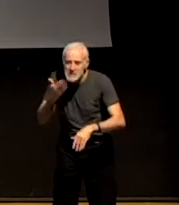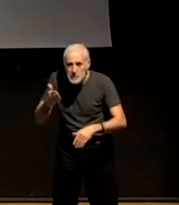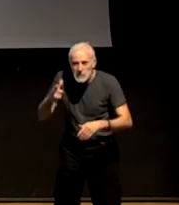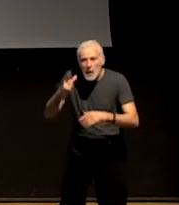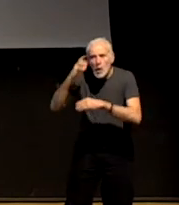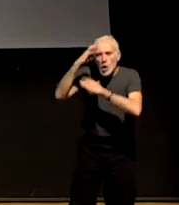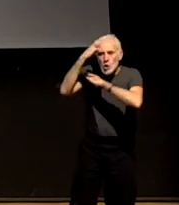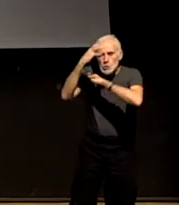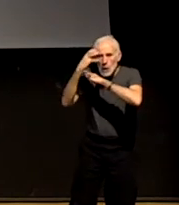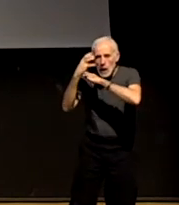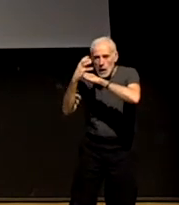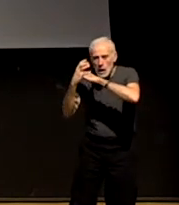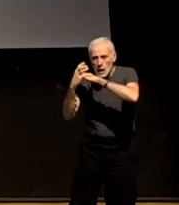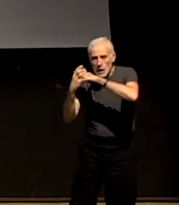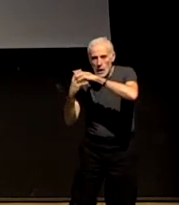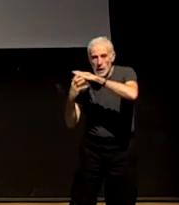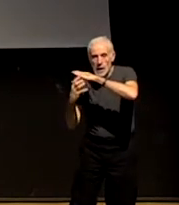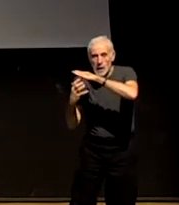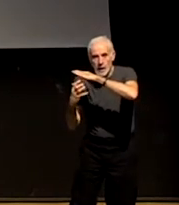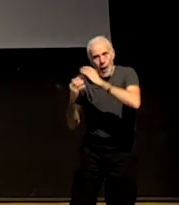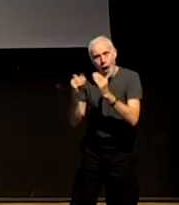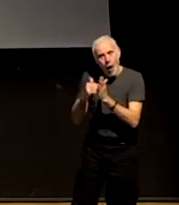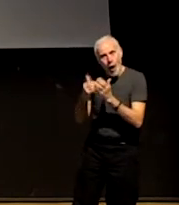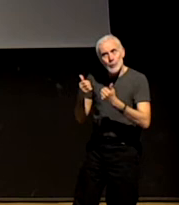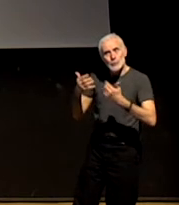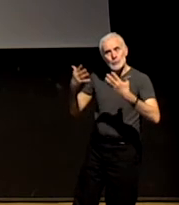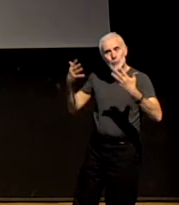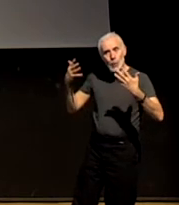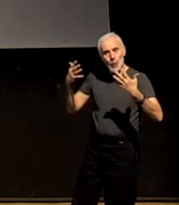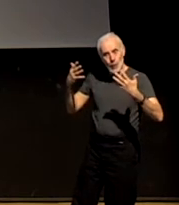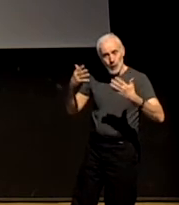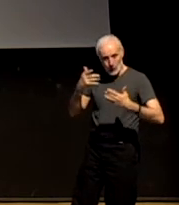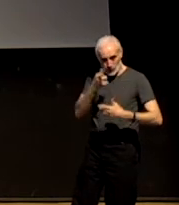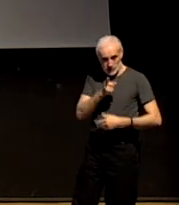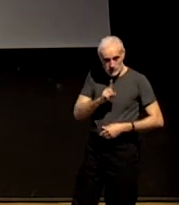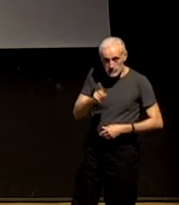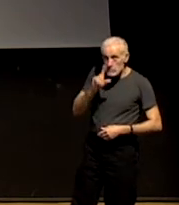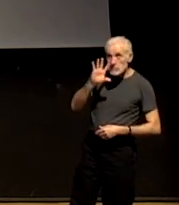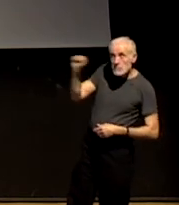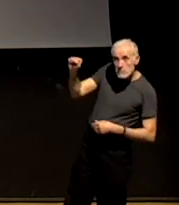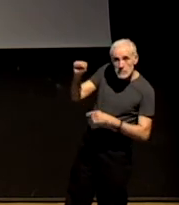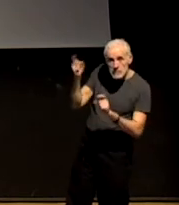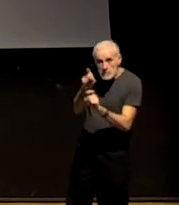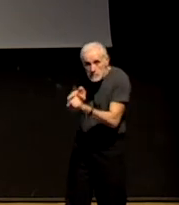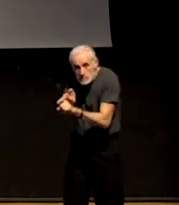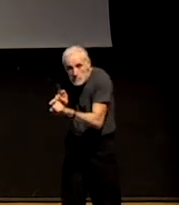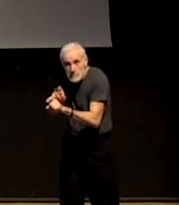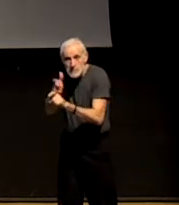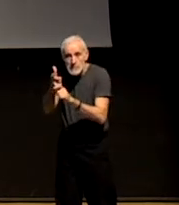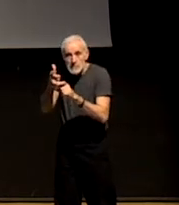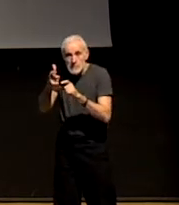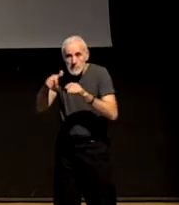soleil tombe où on va avoir droit aux champs on va avoir droit d désaccouplement éventuels on va avoir droit des